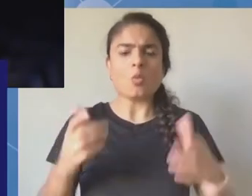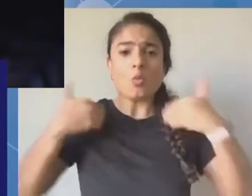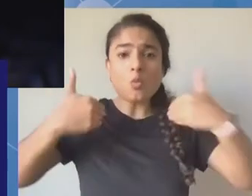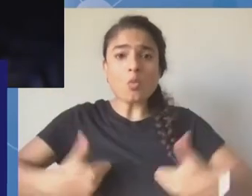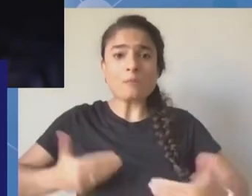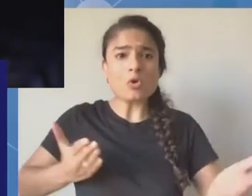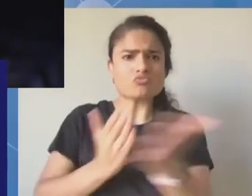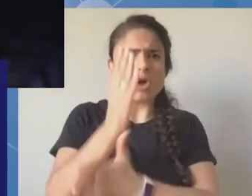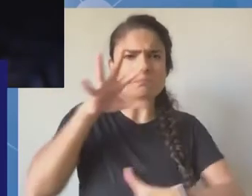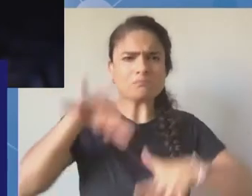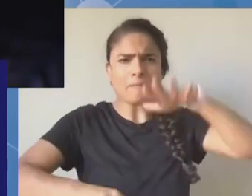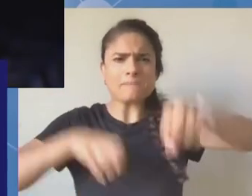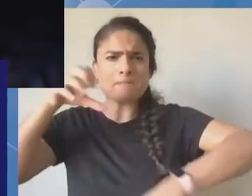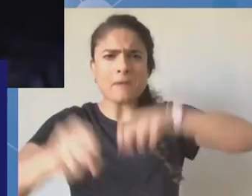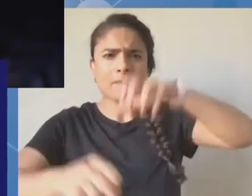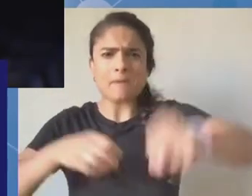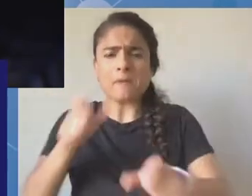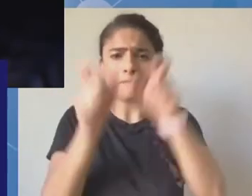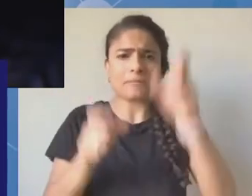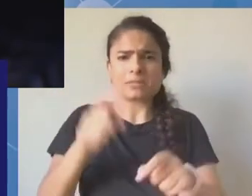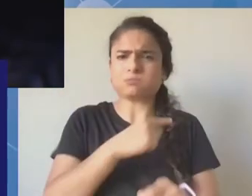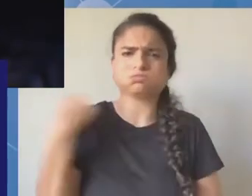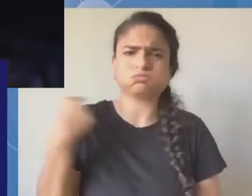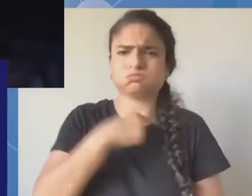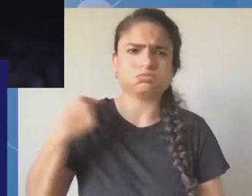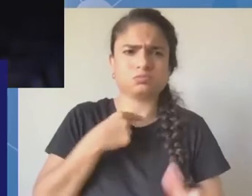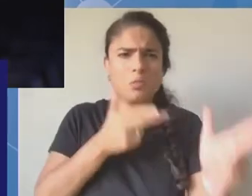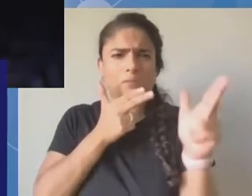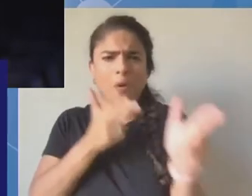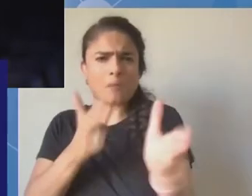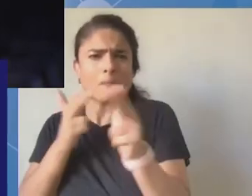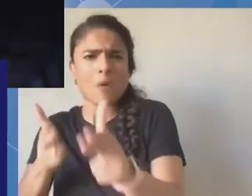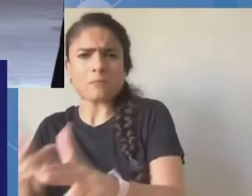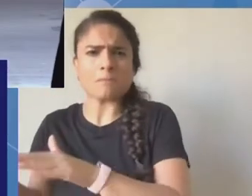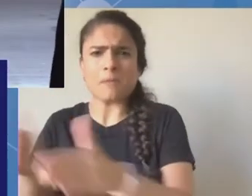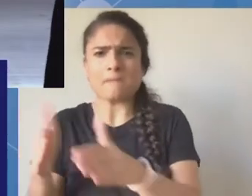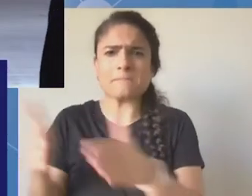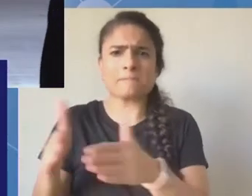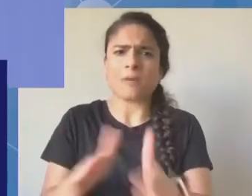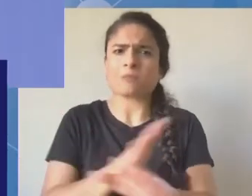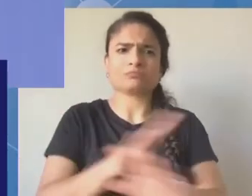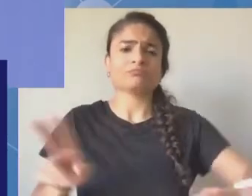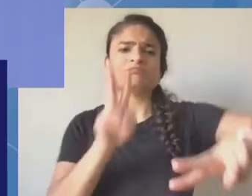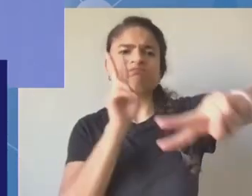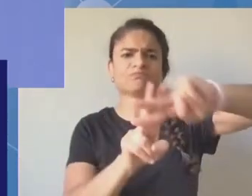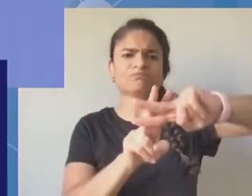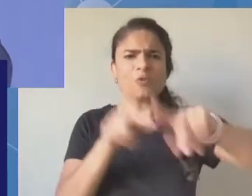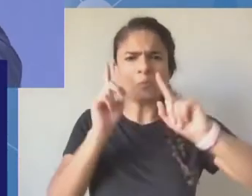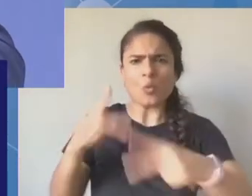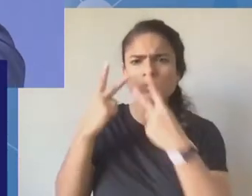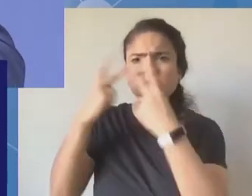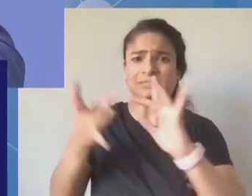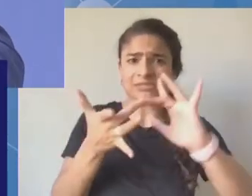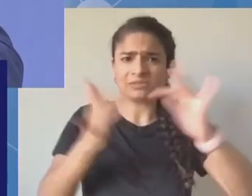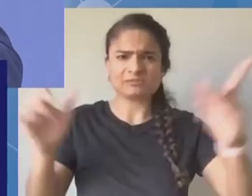深整个社会的一个知识和了解。这样的事情不仅仅是在苏丹，但是也是像